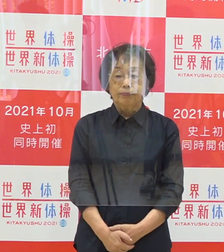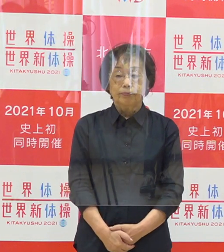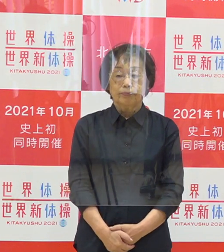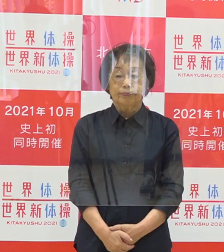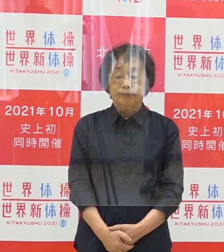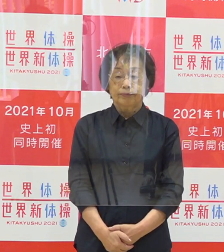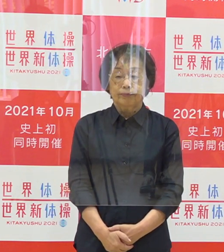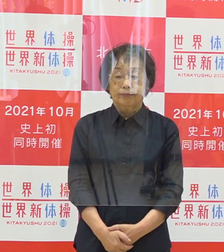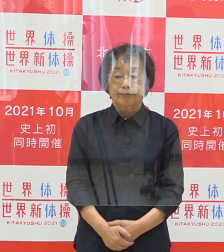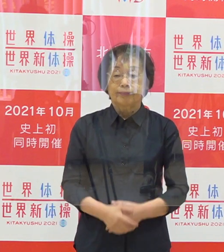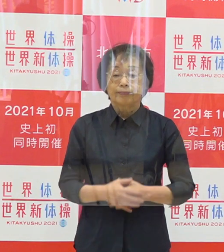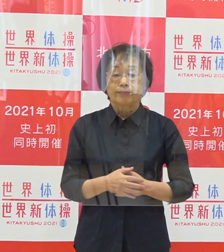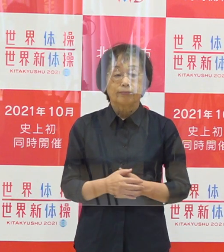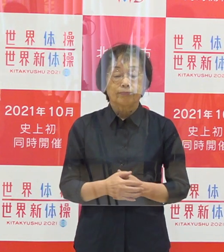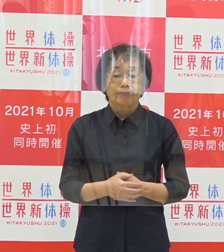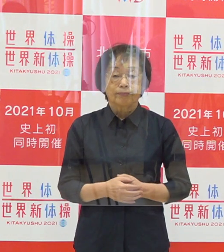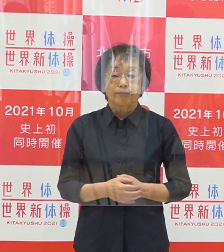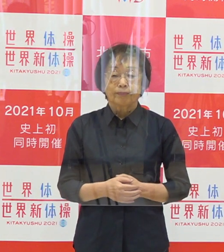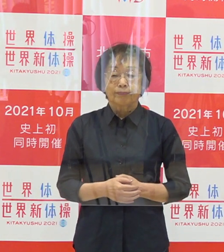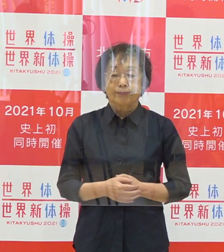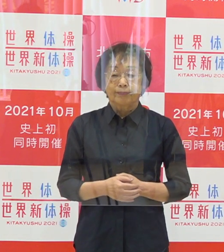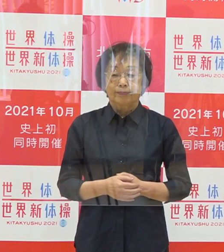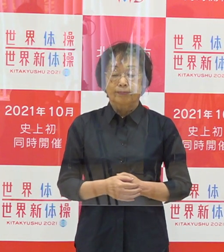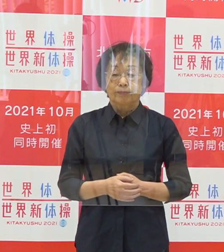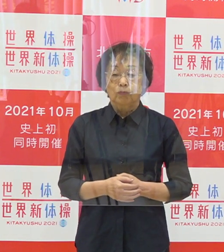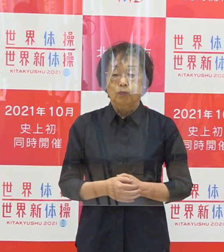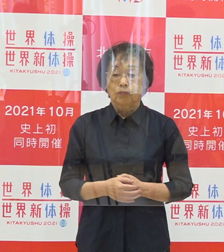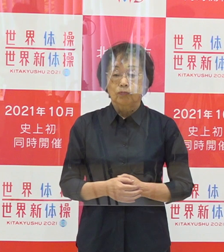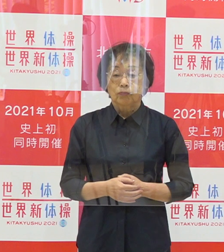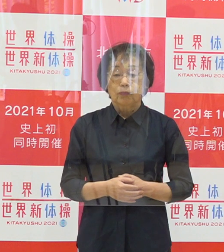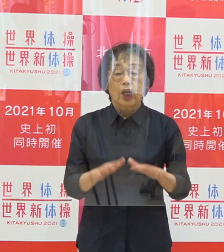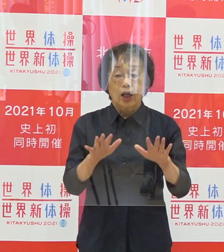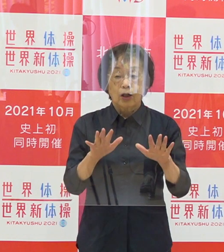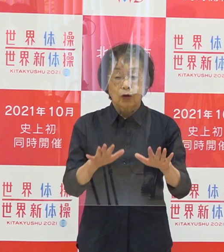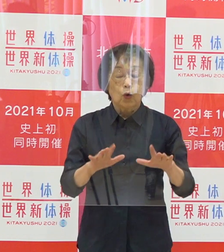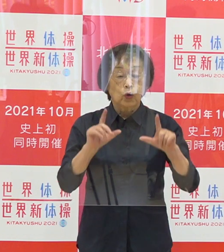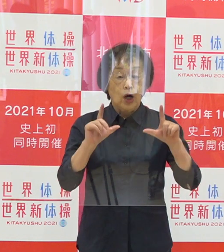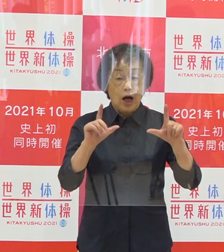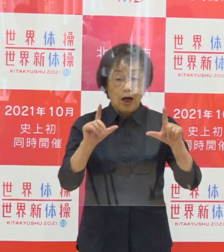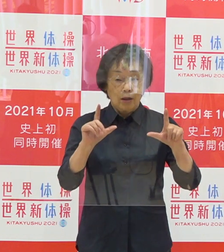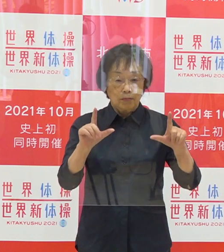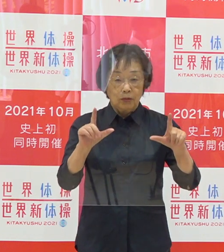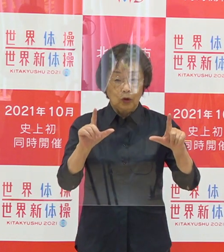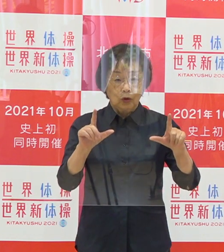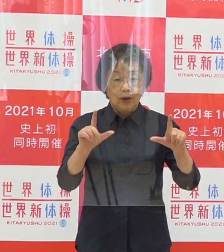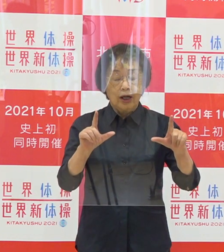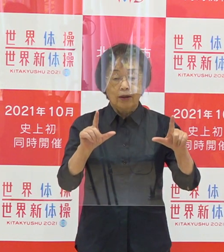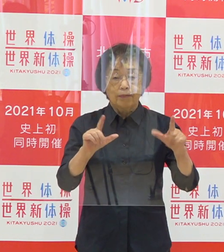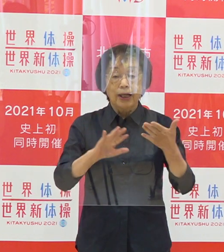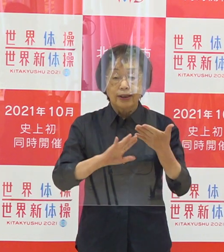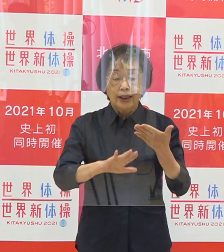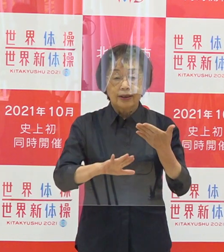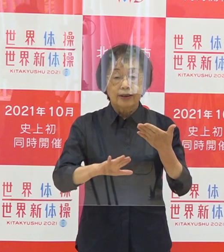朝日新聞です。重ねての質問ですみません。今日の発表事項ではないんですが、